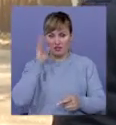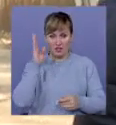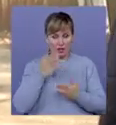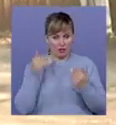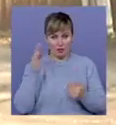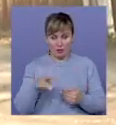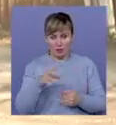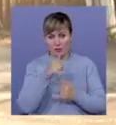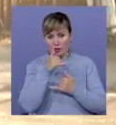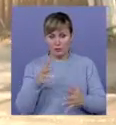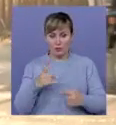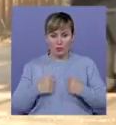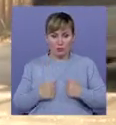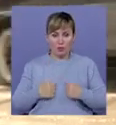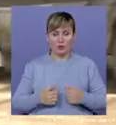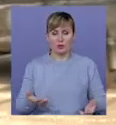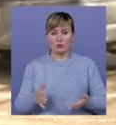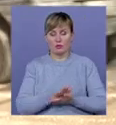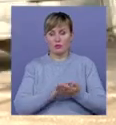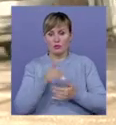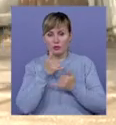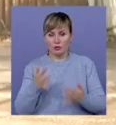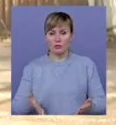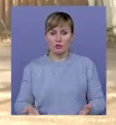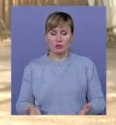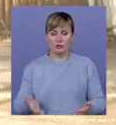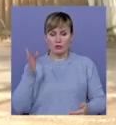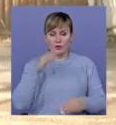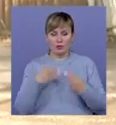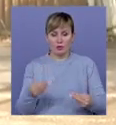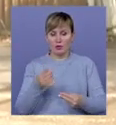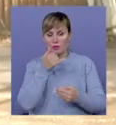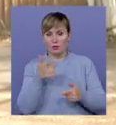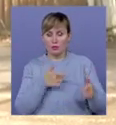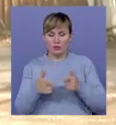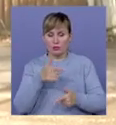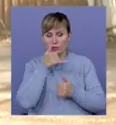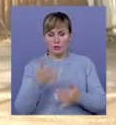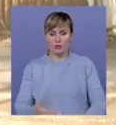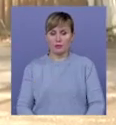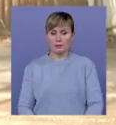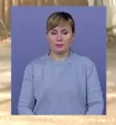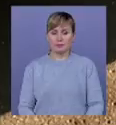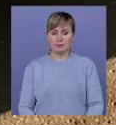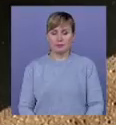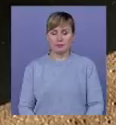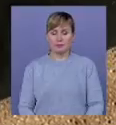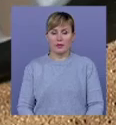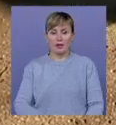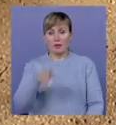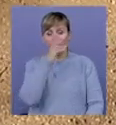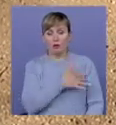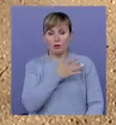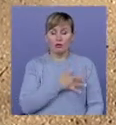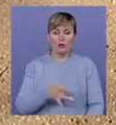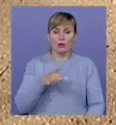воды, мы не можем ребенка ни помыть, ни искупать. То есть, как говорится, ни воду дать, ни смесь подготовить. Воды вообще летом нету. В коммунальных